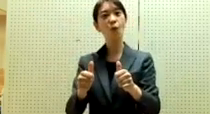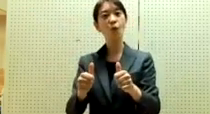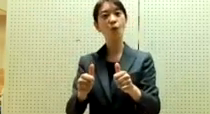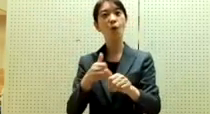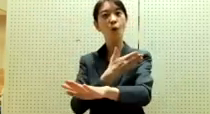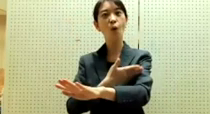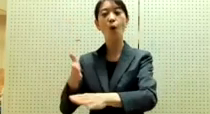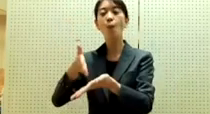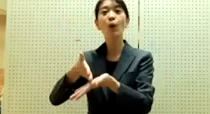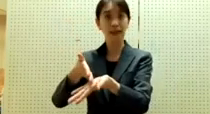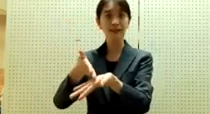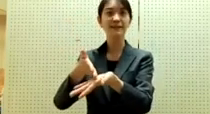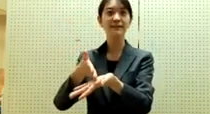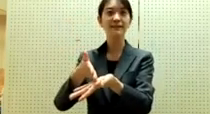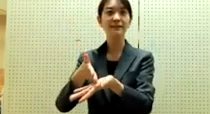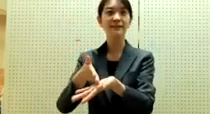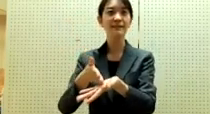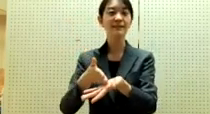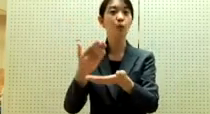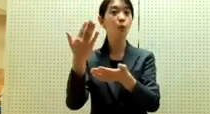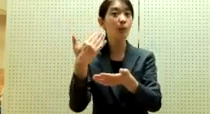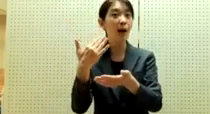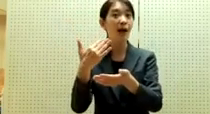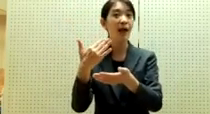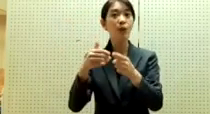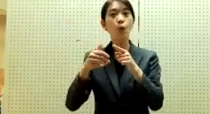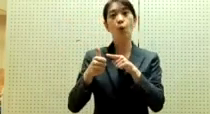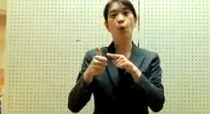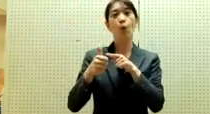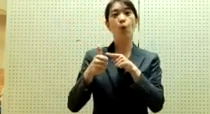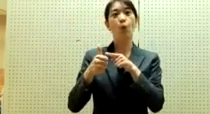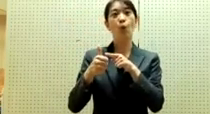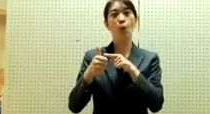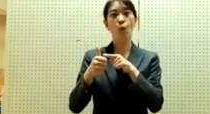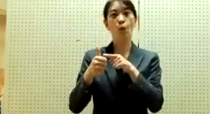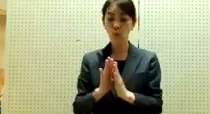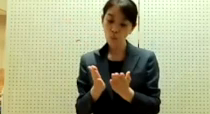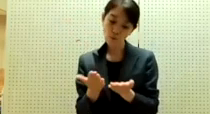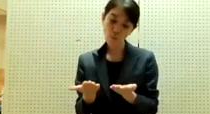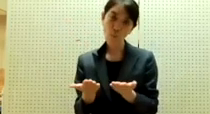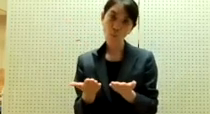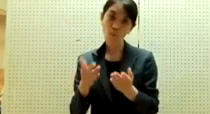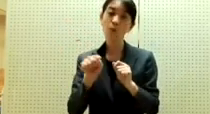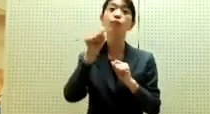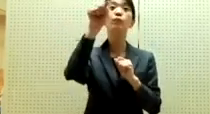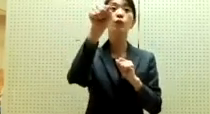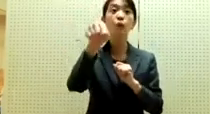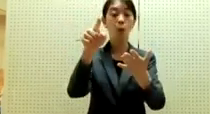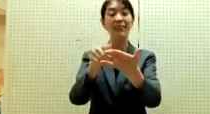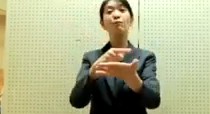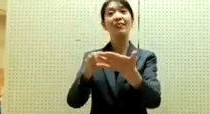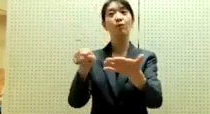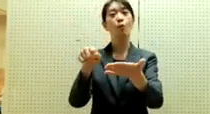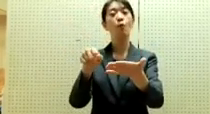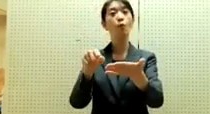が手前の子は、紙の教科書で読んでて、その奥の子はですねタブレットで見てて、